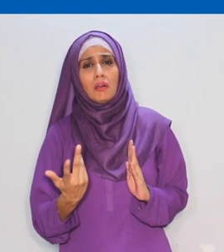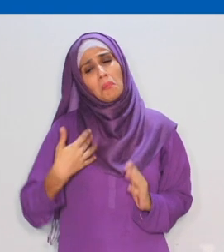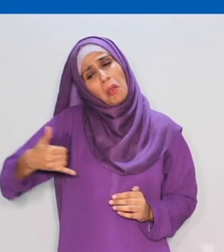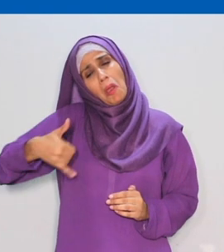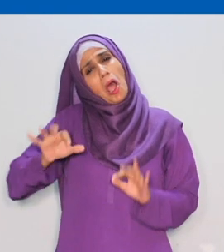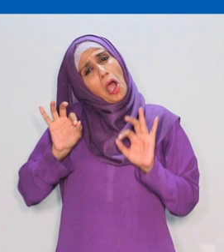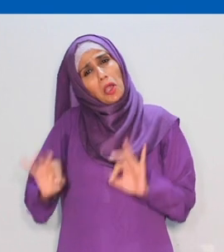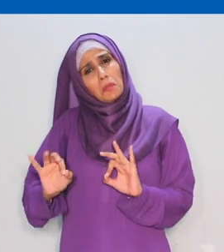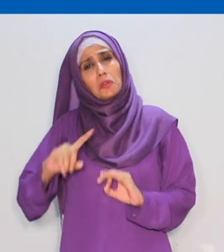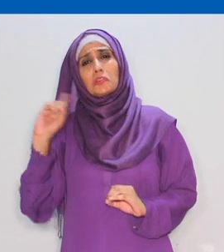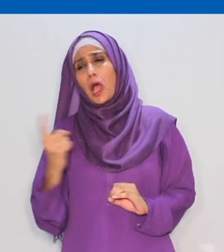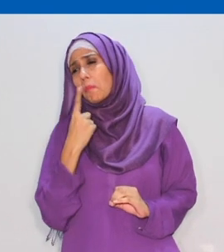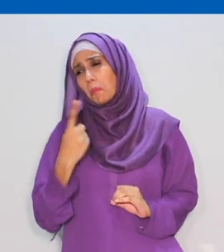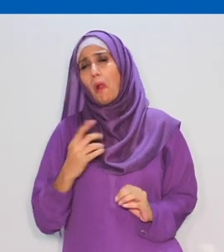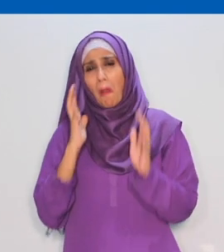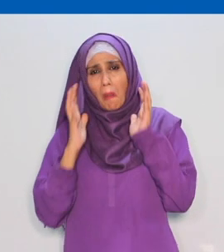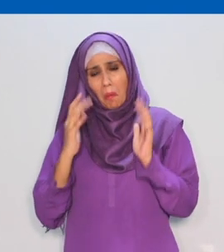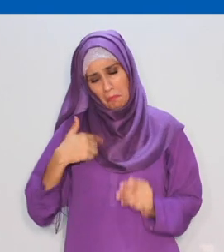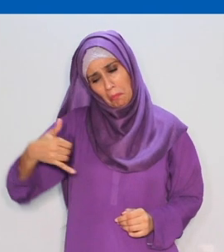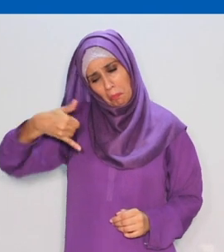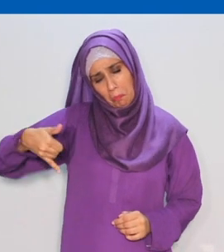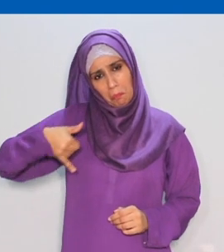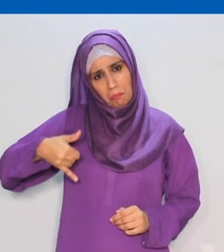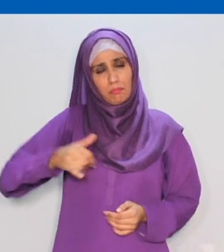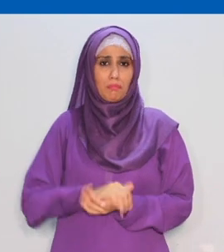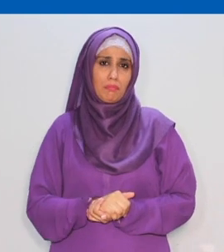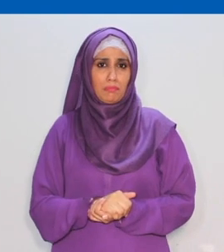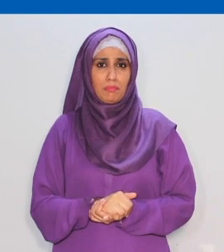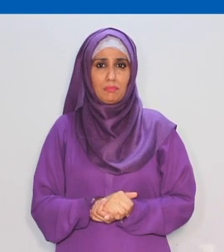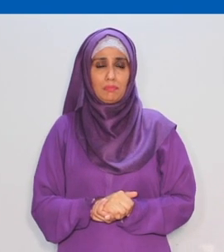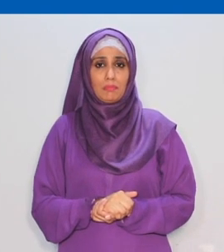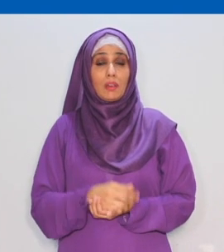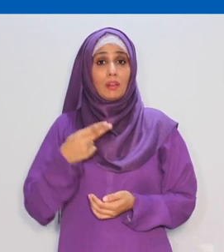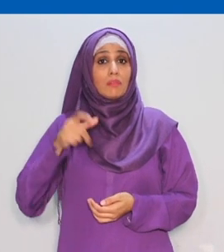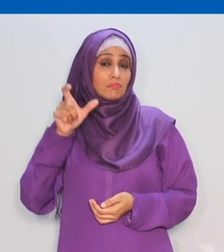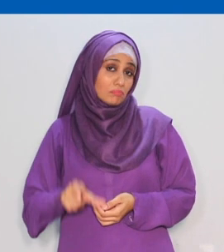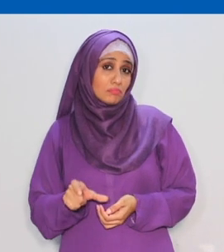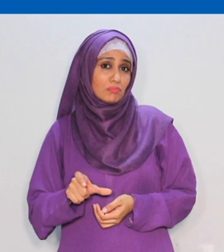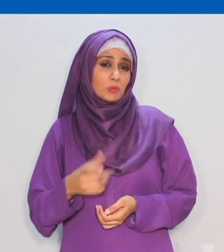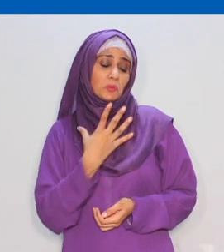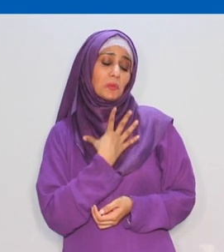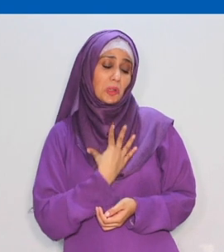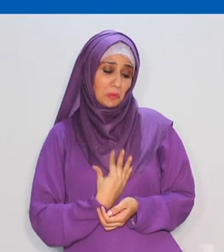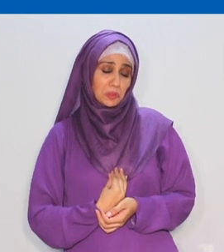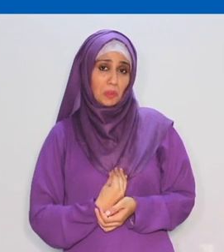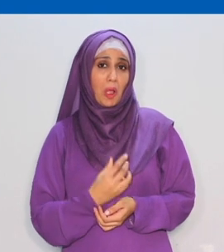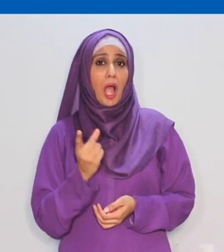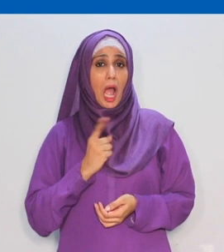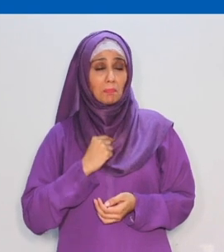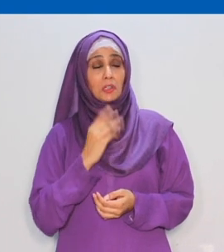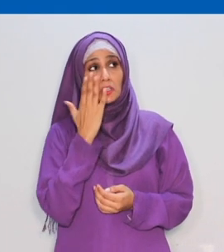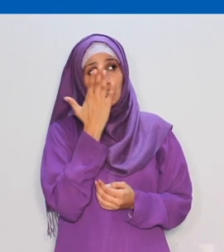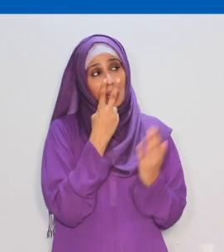ही रह जाऊंगा तो सब कहेंगे कि इतना छोटा सा हूं मैं। हादी ने बेचारगी से अपने आप को शीशे